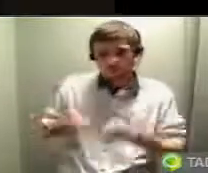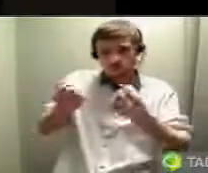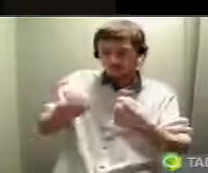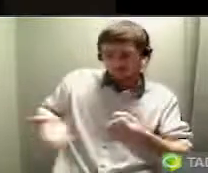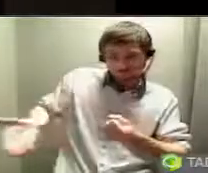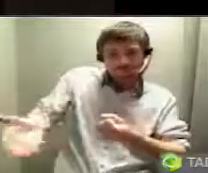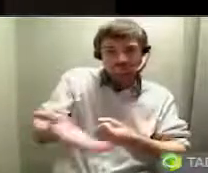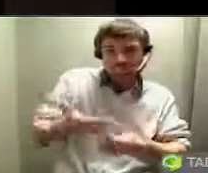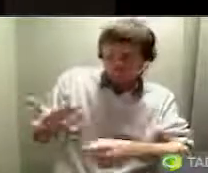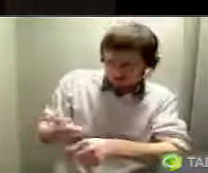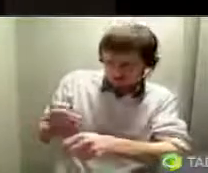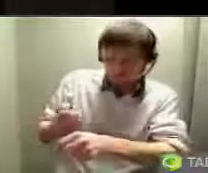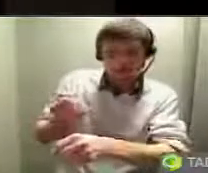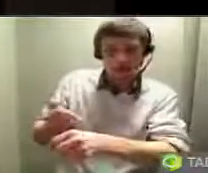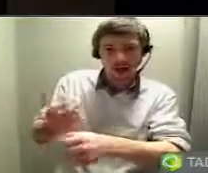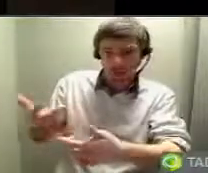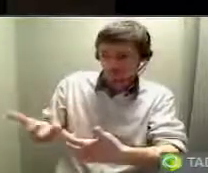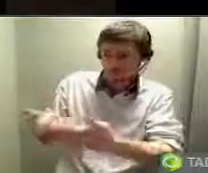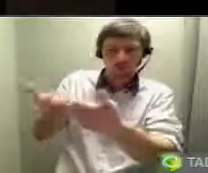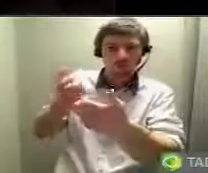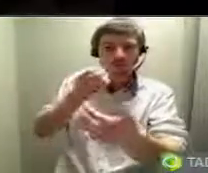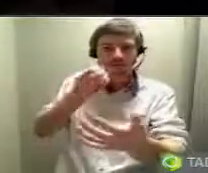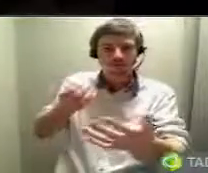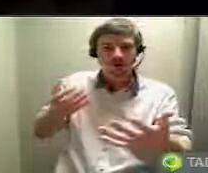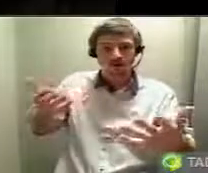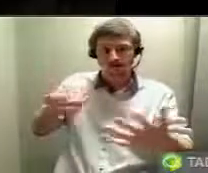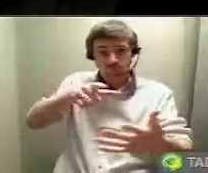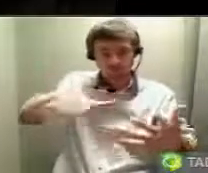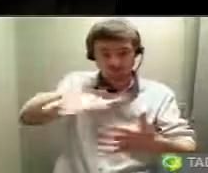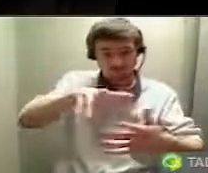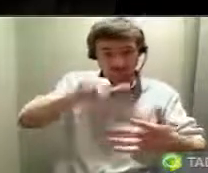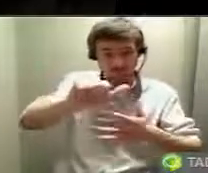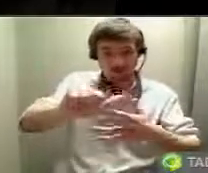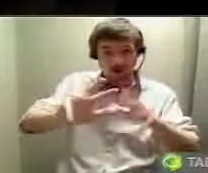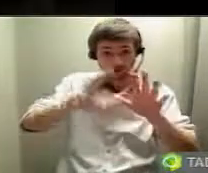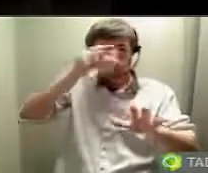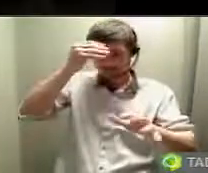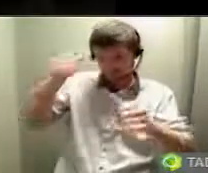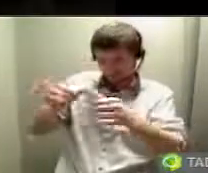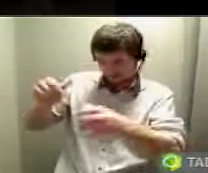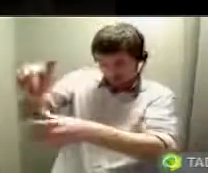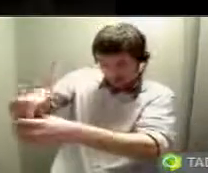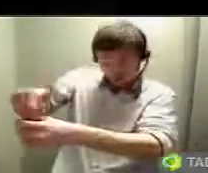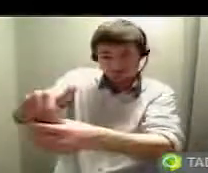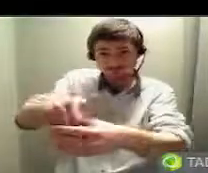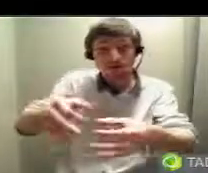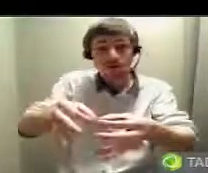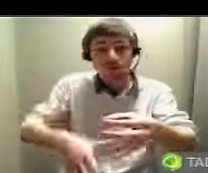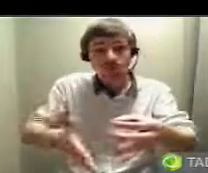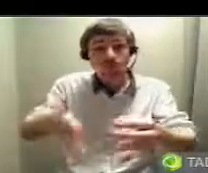les choix qui sont faits, que vous allez connaître, eh bien, il faut inciter le reste de la société à faire davantage et à faire plus. Et